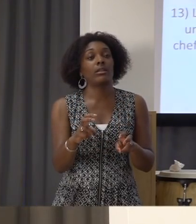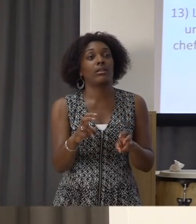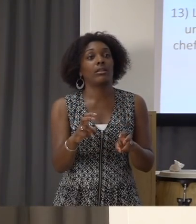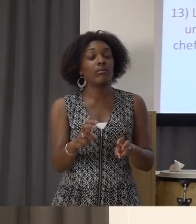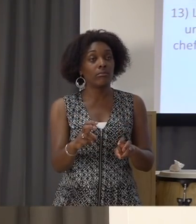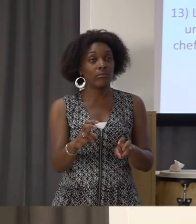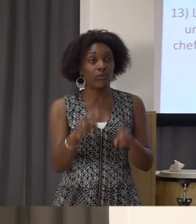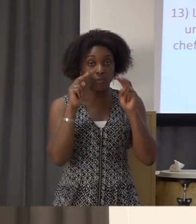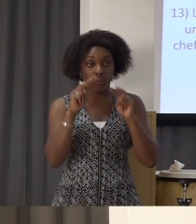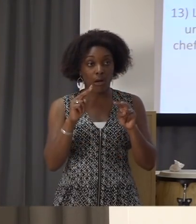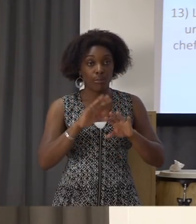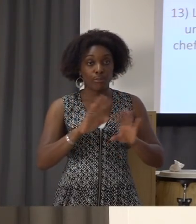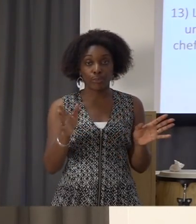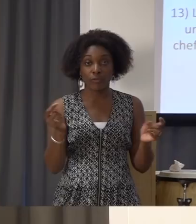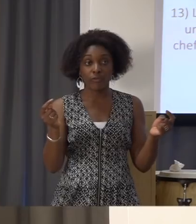On ne les voit plus.